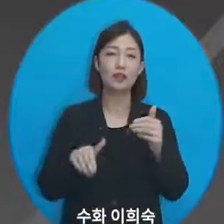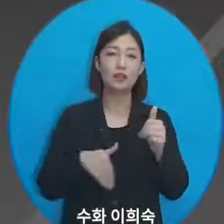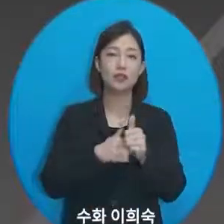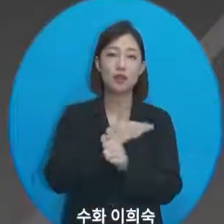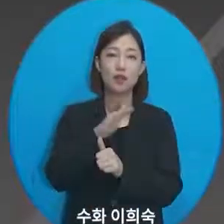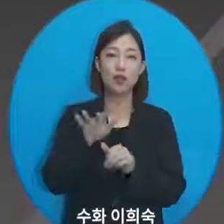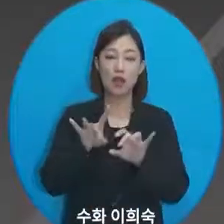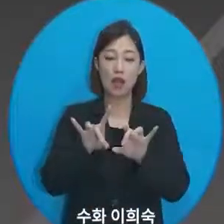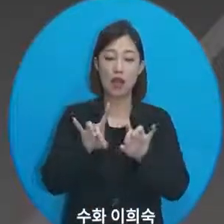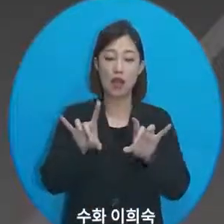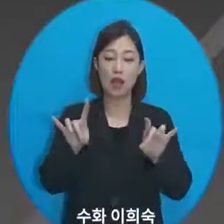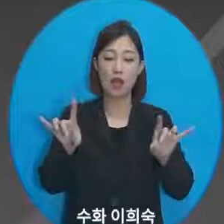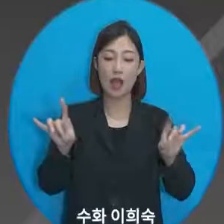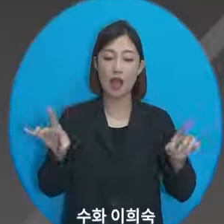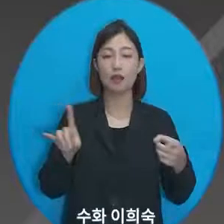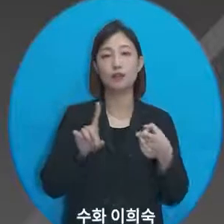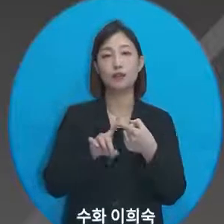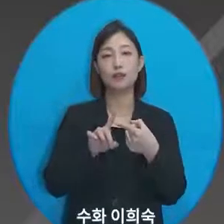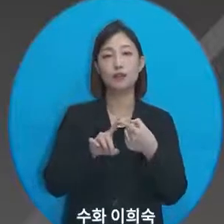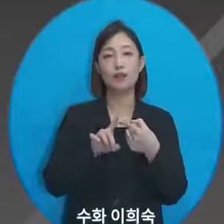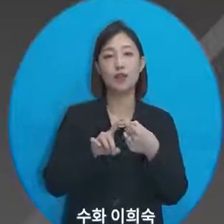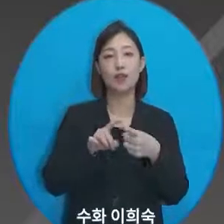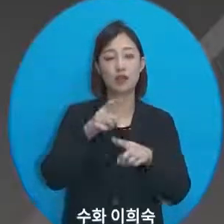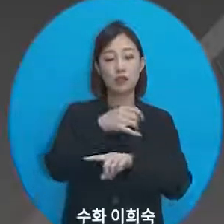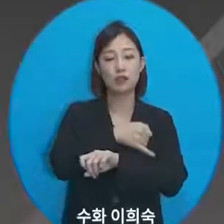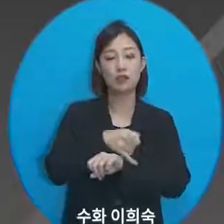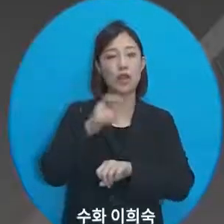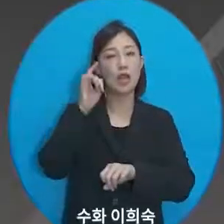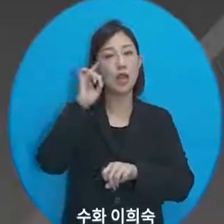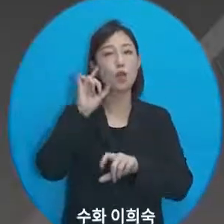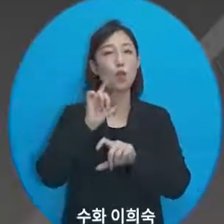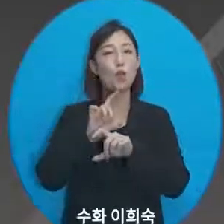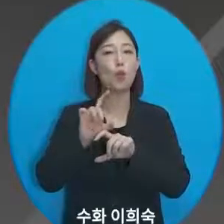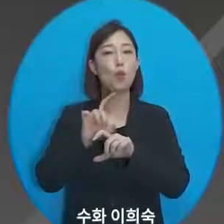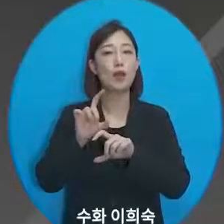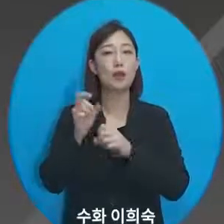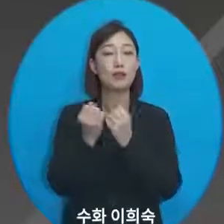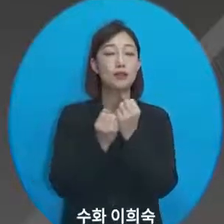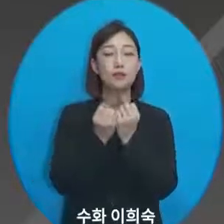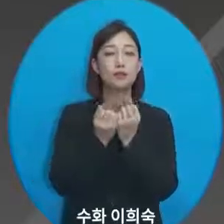부분 공간에 대한 고민을 말씀을 드리면